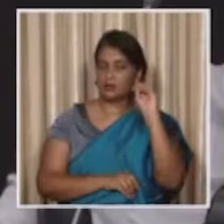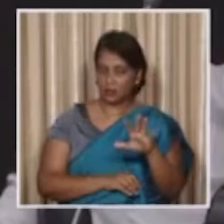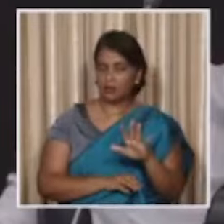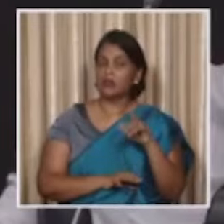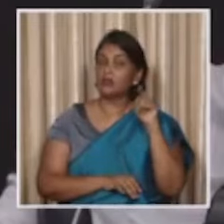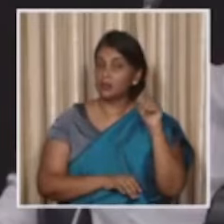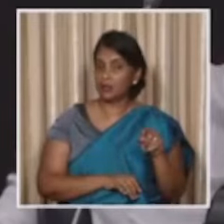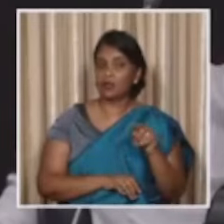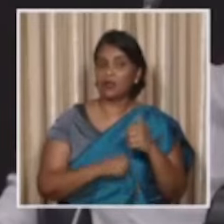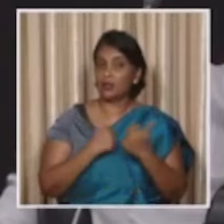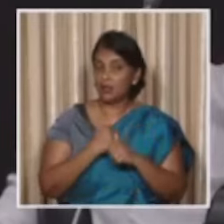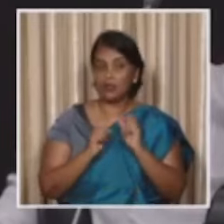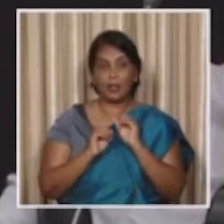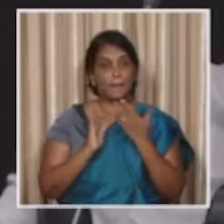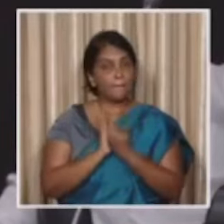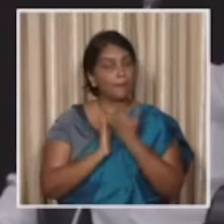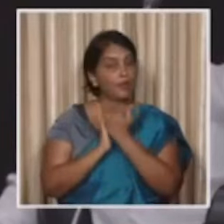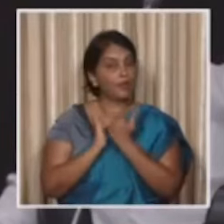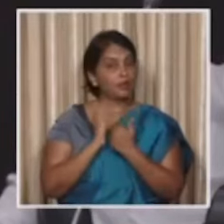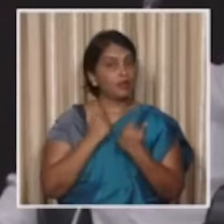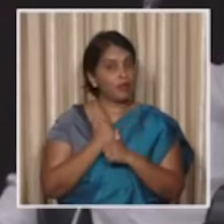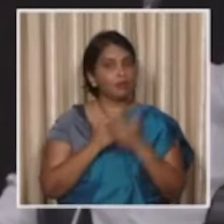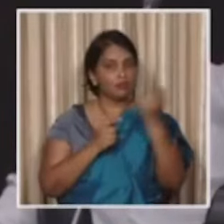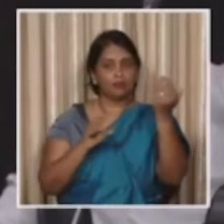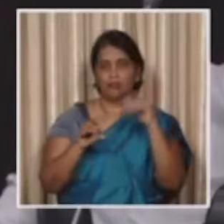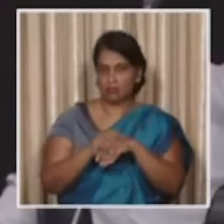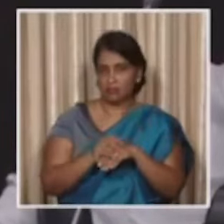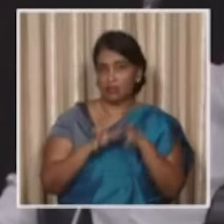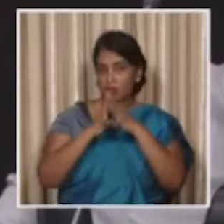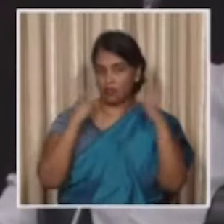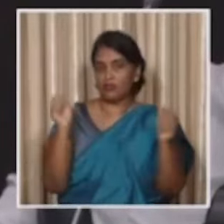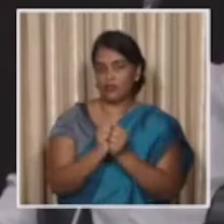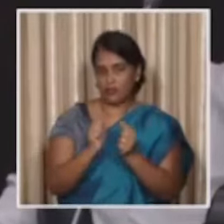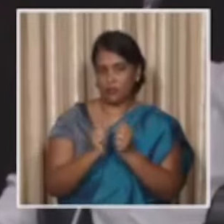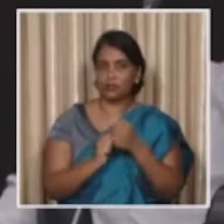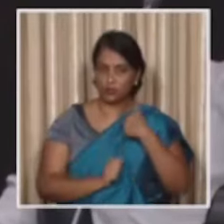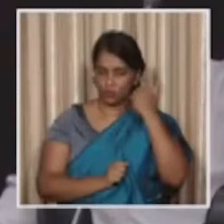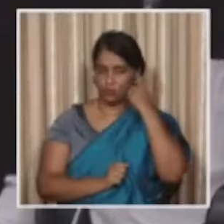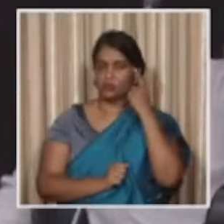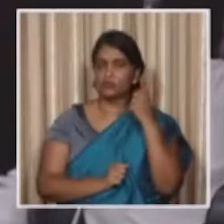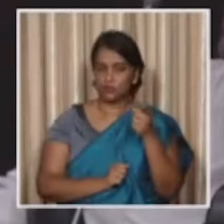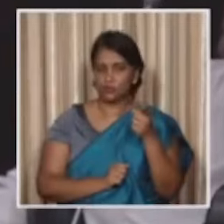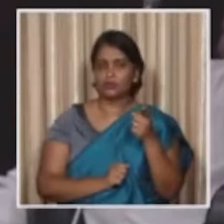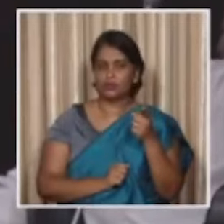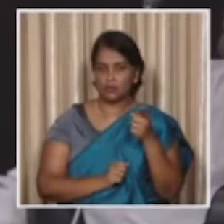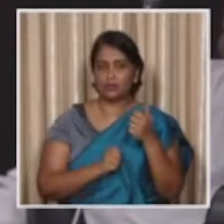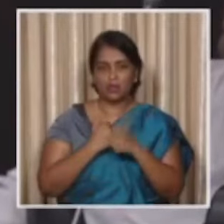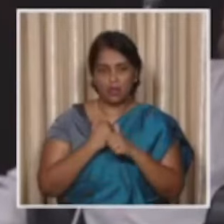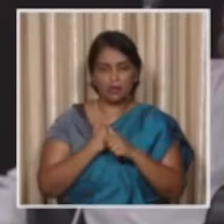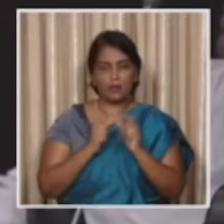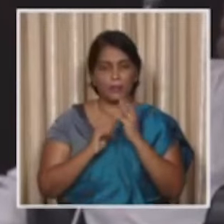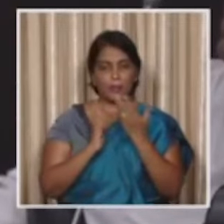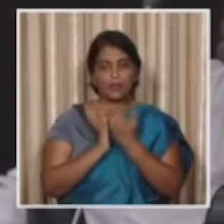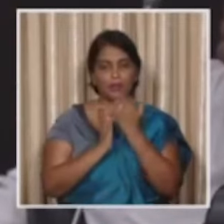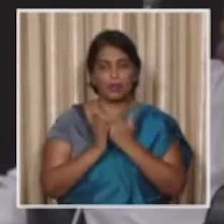හැබැයි ඒ හදන ප්‍රතිපත්තිමාලාව හදන ඒ වෙලාවෙත් හිටිය ඔබතුමා ලොකු කාර්යභාරයක් කරා. අපි දන්නවා, මම හිතන්නේ ප්‍රතිපත්ති ප්‍රකාශනයේ හදන